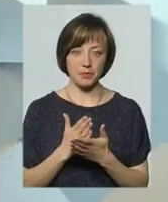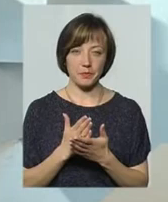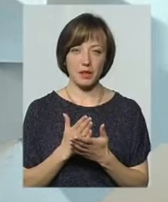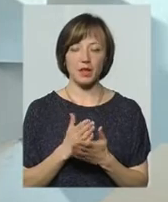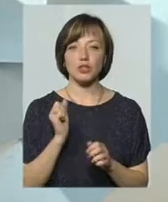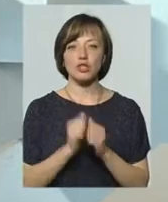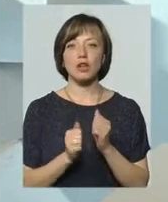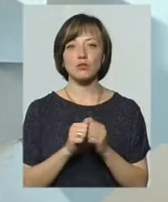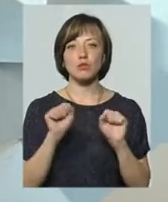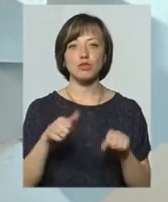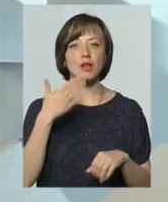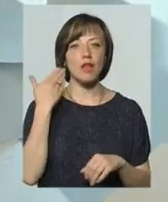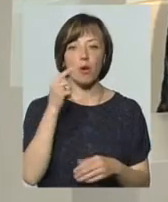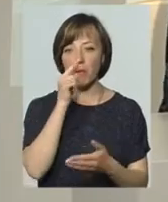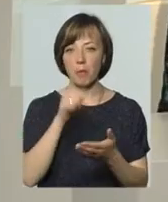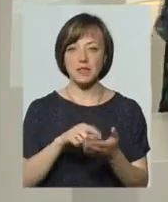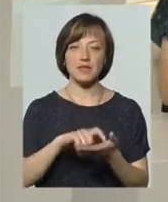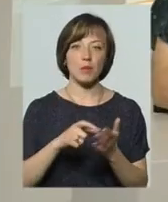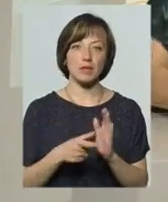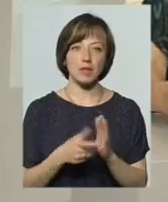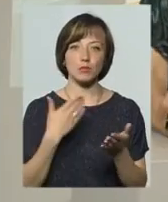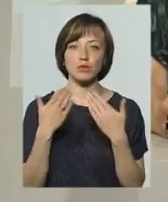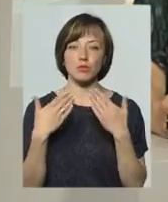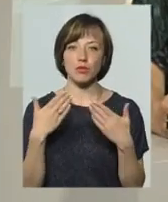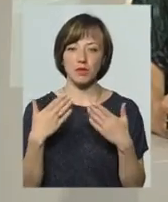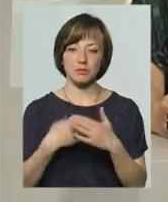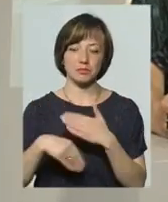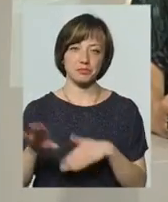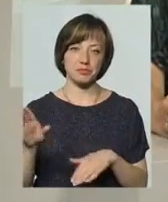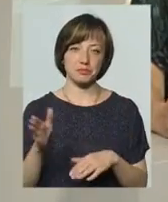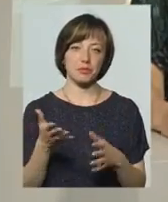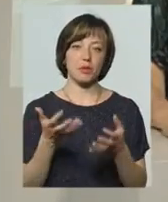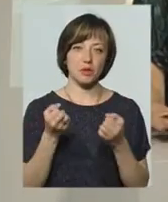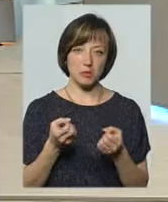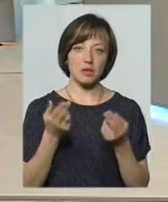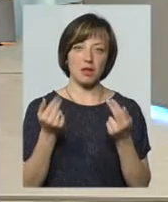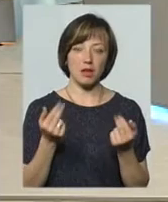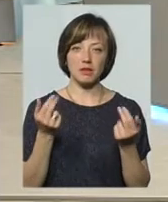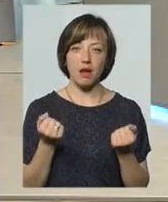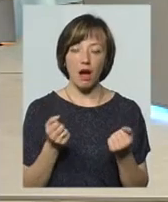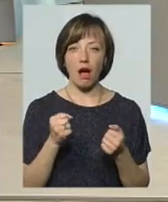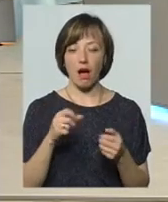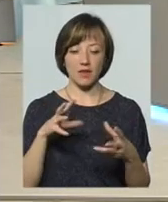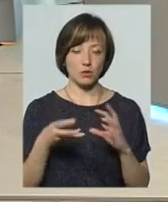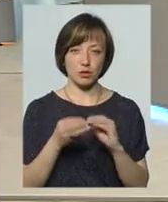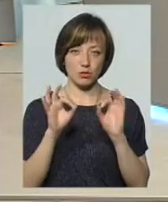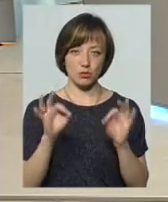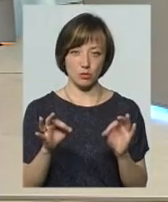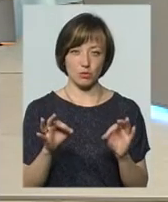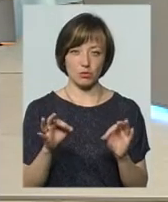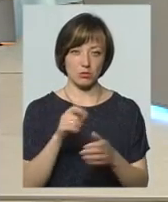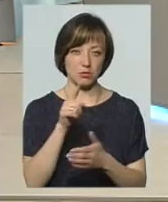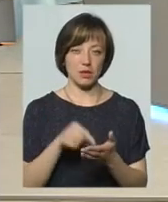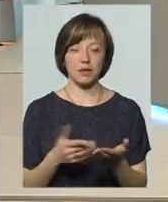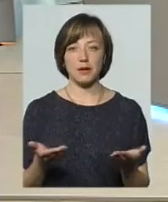що дуже часто можна дуже легко попасти в кабінет, поспілкуватися, отримати начебто ствердну відповідь, але на виході,